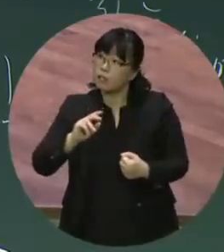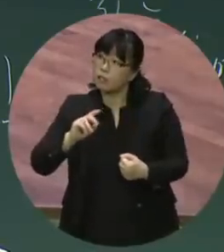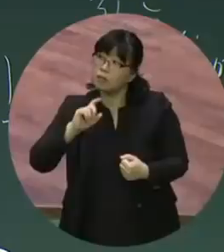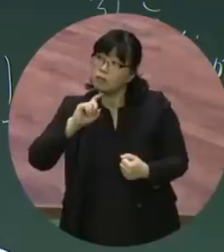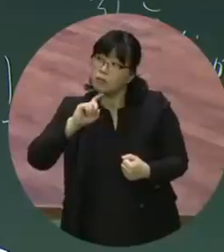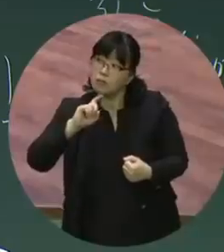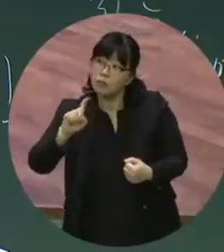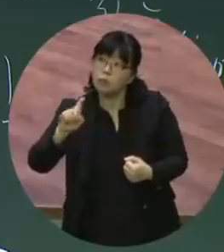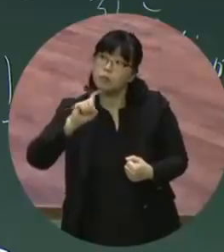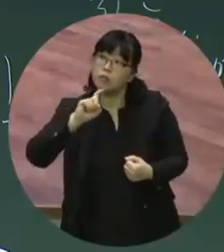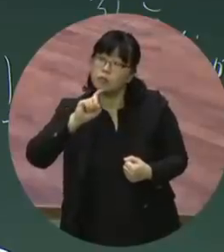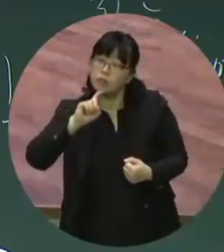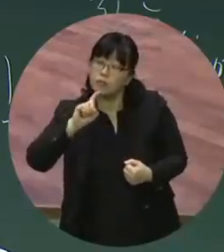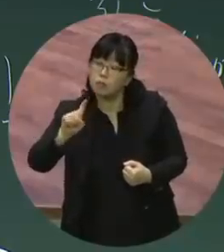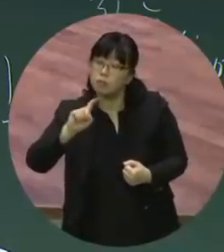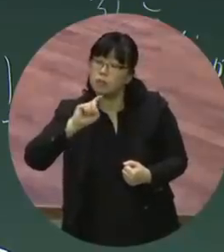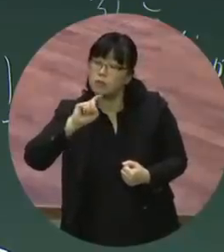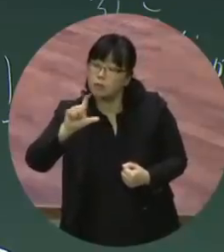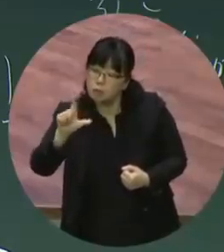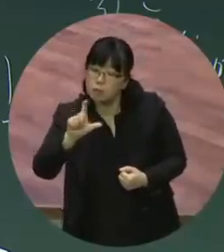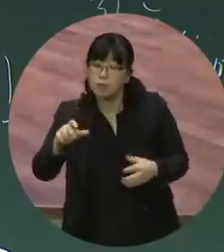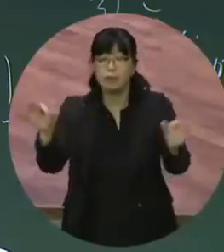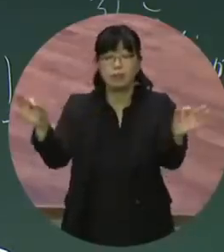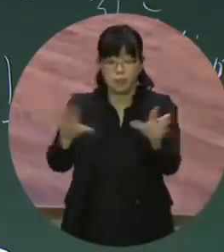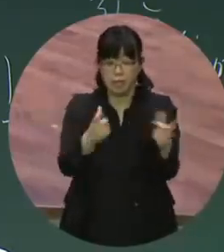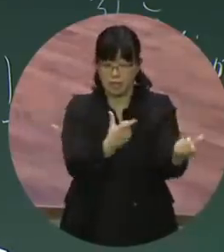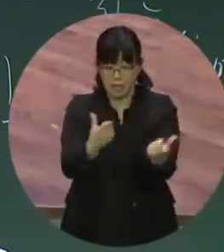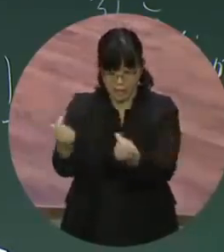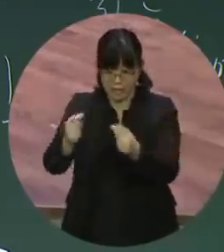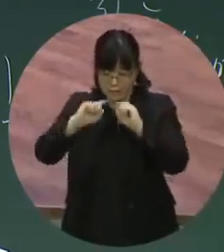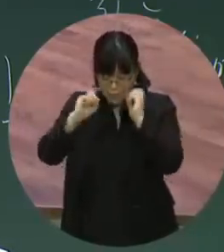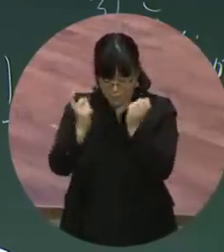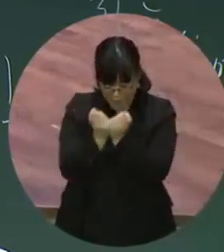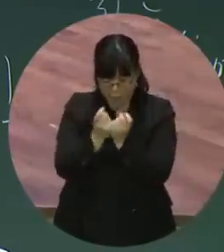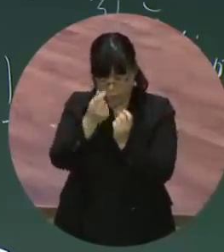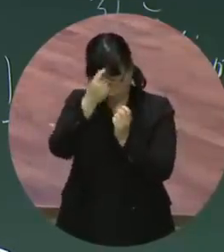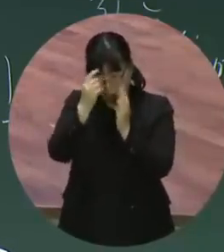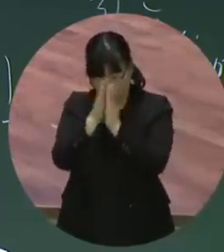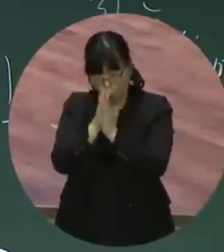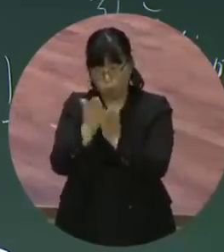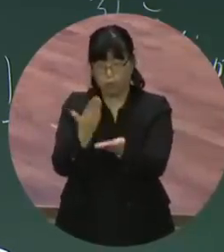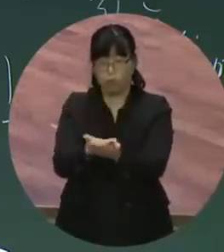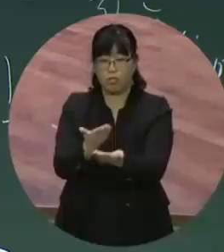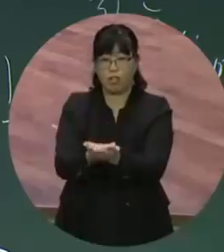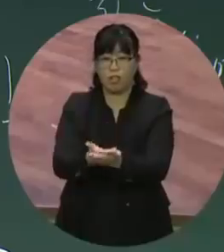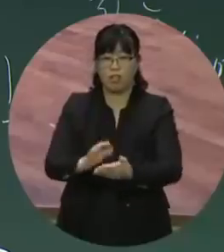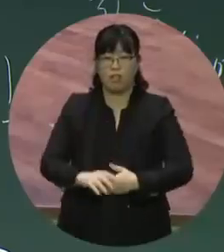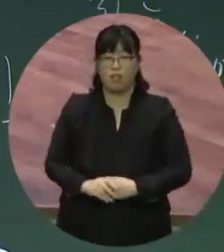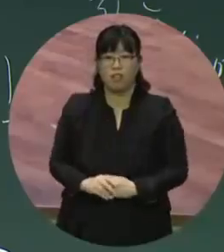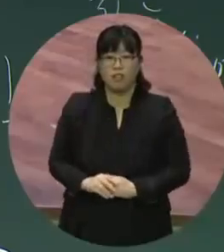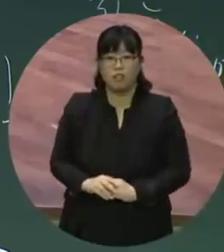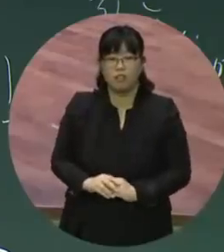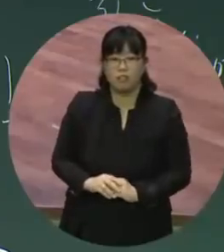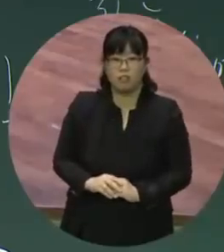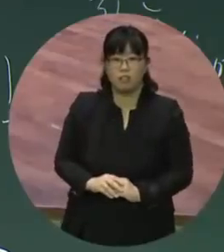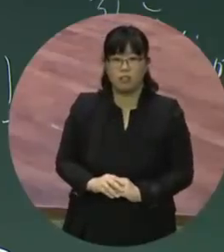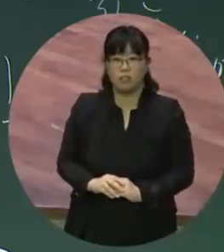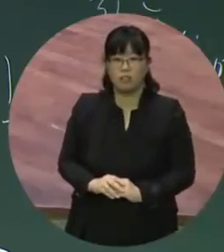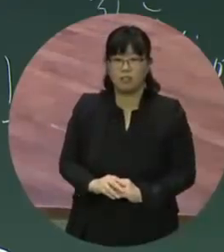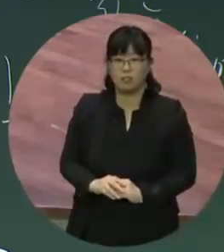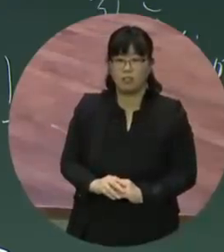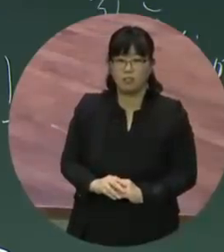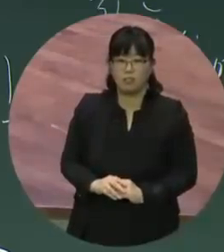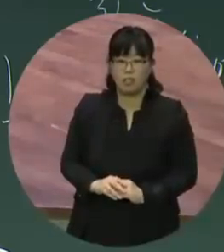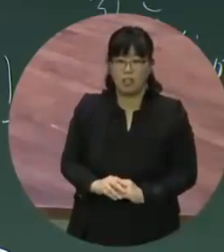때 30분에 끝낼 거니까 지금부터 기도 시작하시오. 그러면 하나님 앞에 기도하시오. 하나님의 묵상하라.